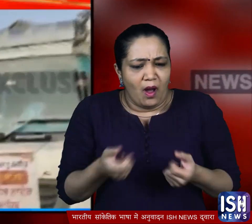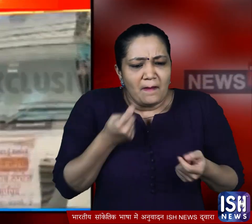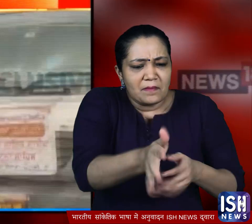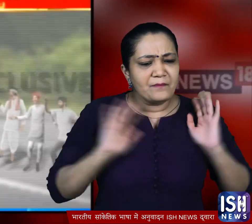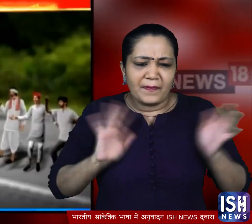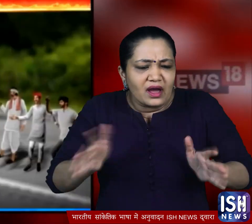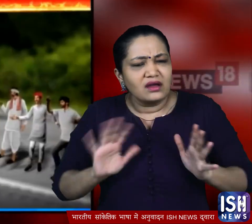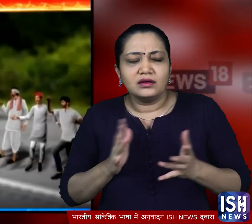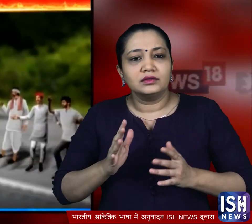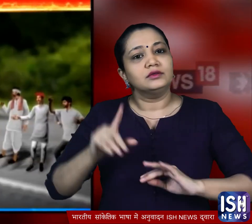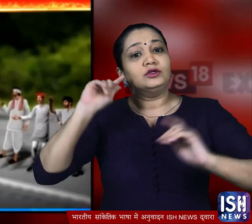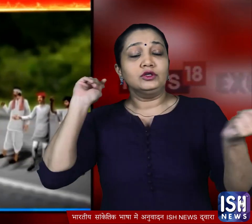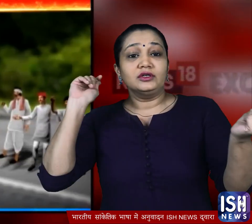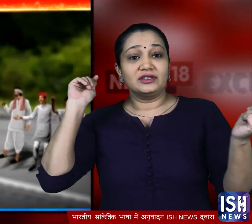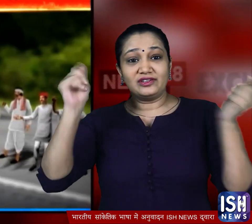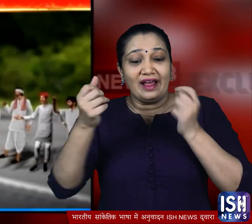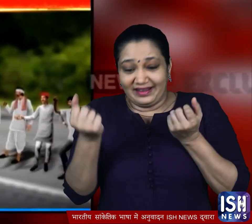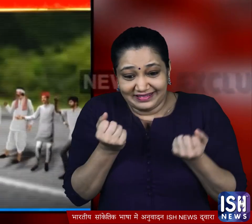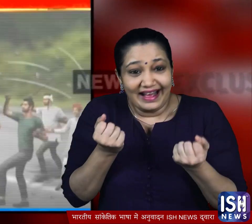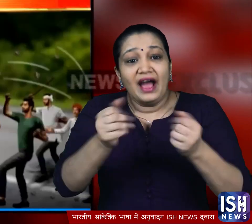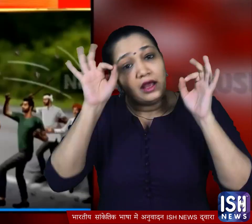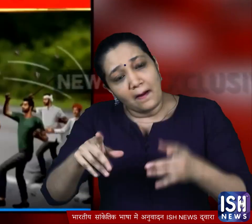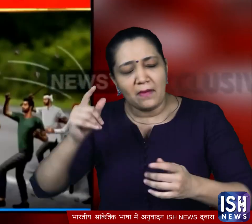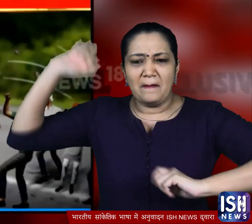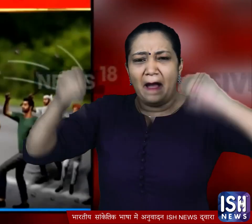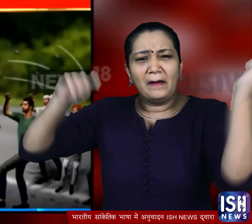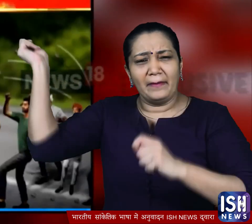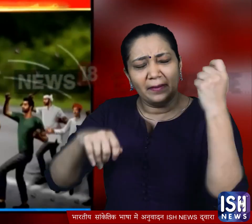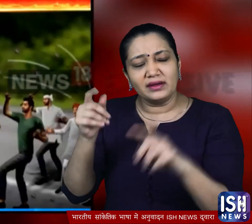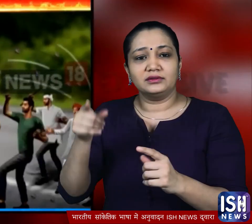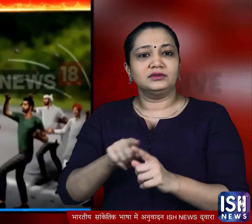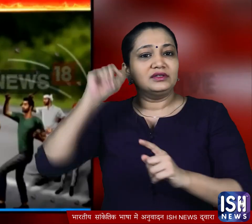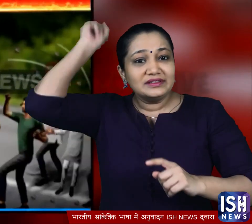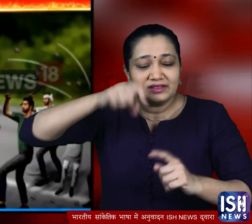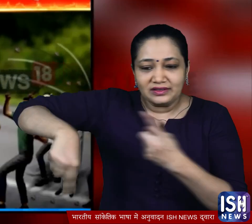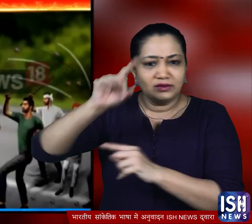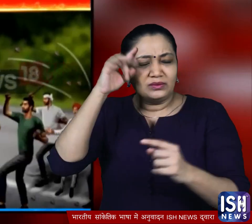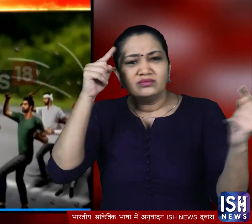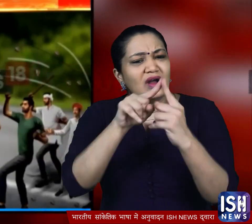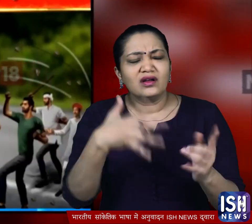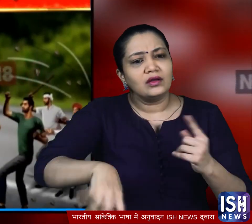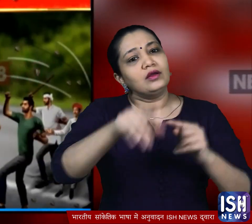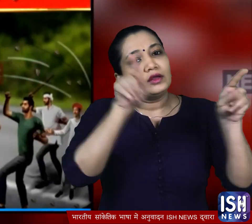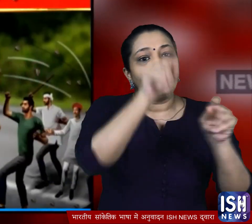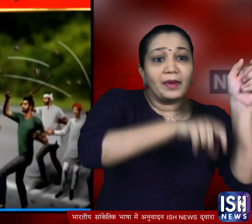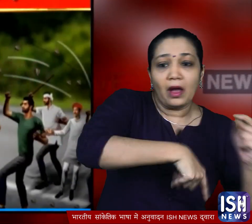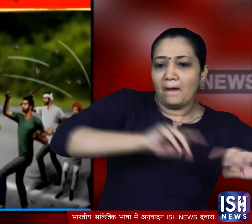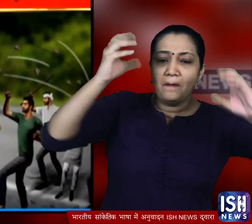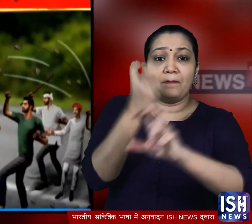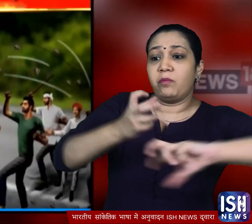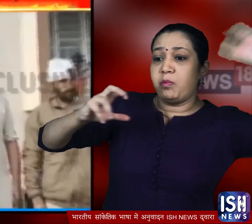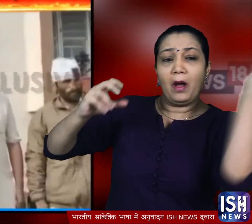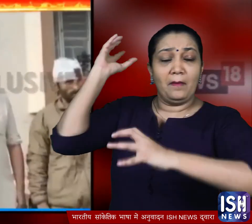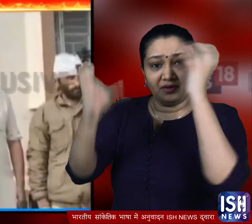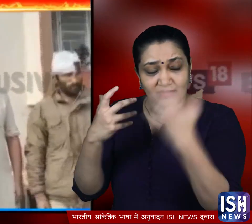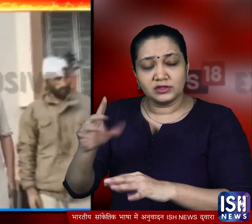से इनकार किया तो उन लोगों ने ट्रक के ड्राइवर की पिटाई शुरू कर दी। खबर है कि सिख श्रद्धालुओं ने जब इसका विरोध किया तो भीड़ ने उन पर भी पत्थर बरसाने शुरू